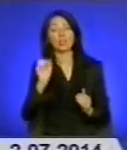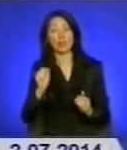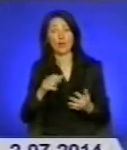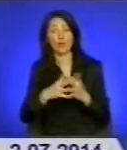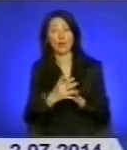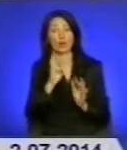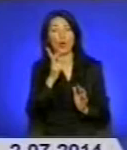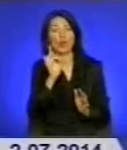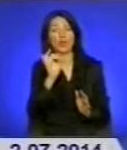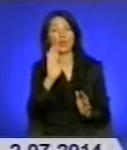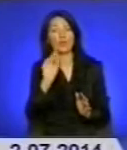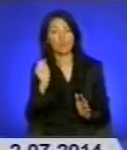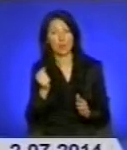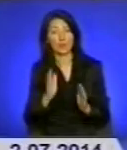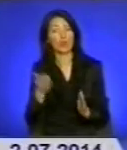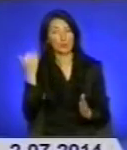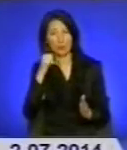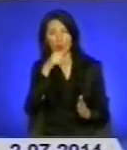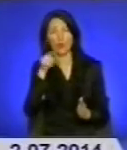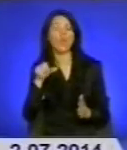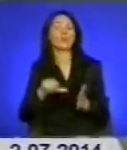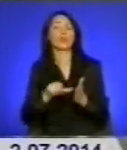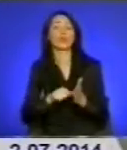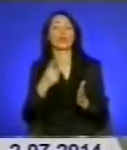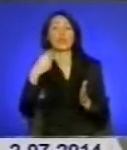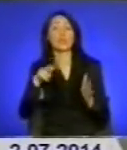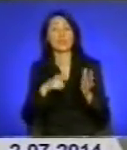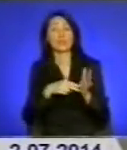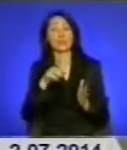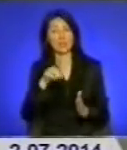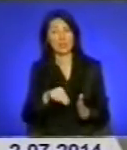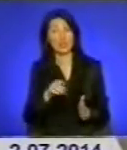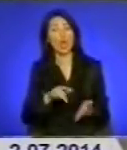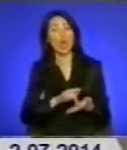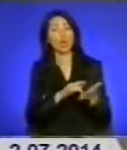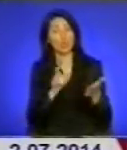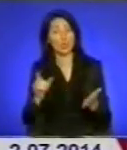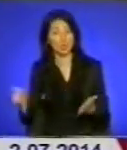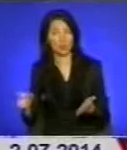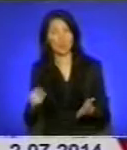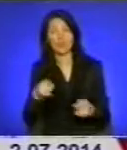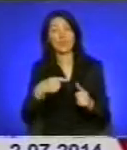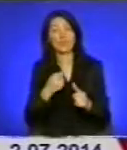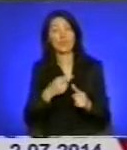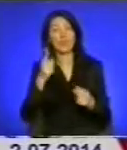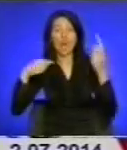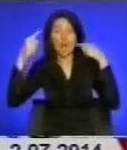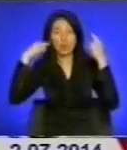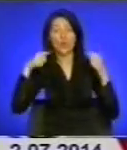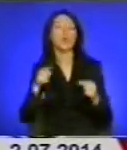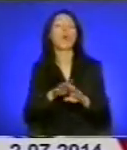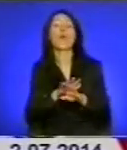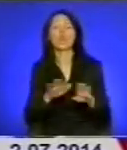лише минулоріччя відвідував 27 тисяч туристів недарма її називають казковою бо вкрита